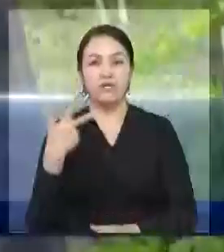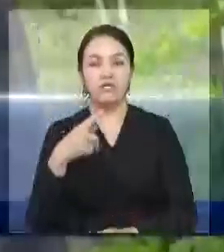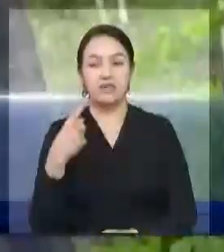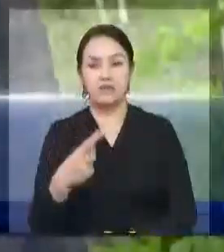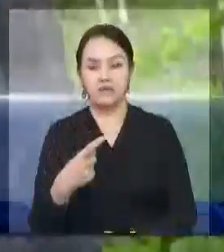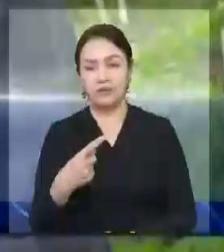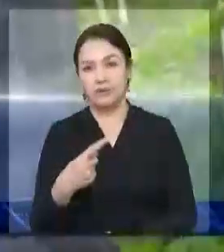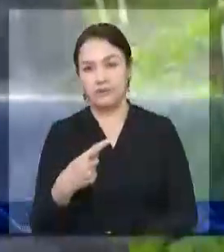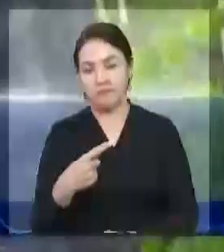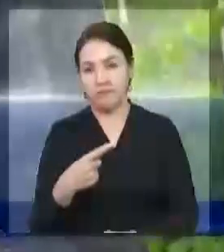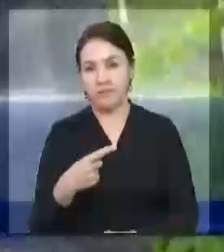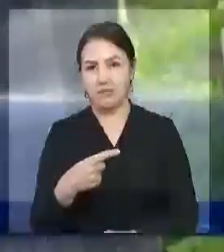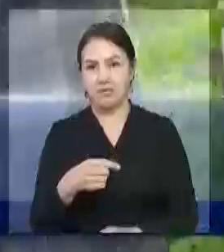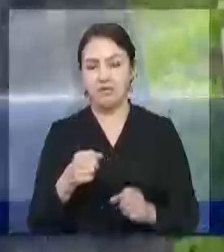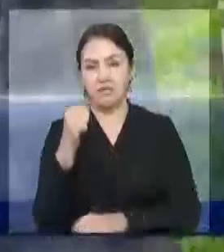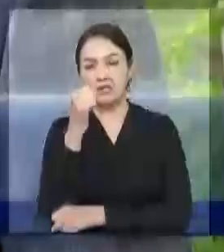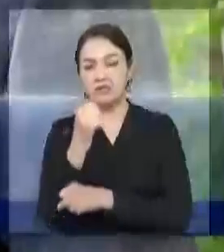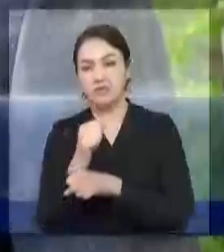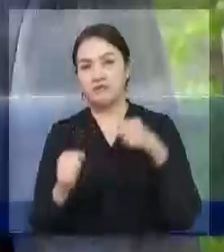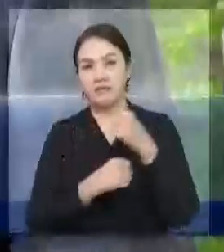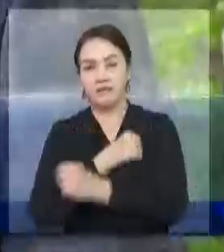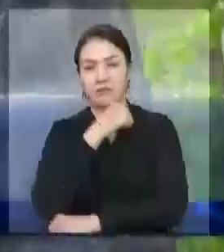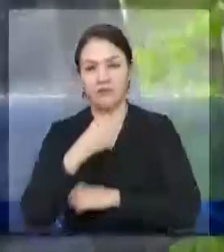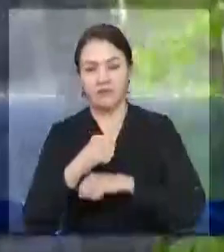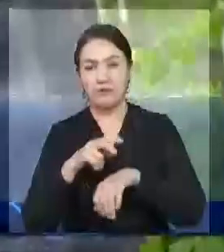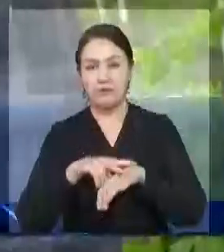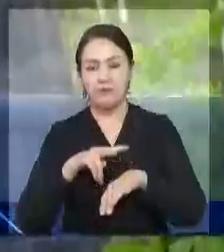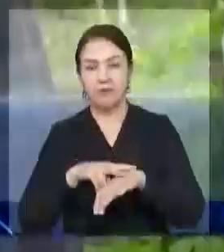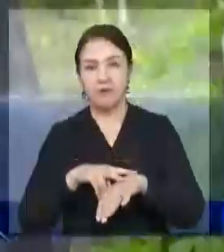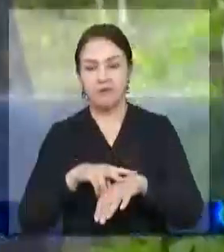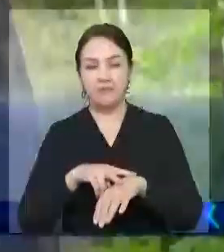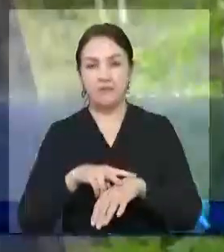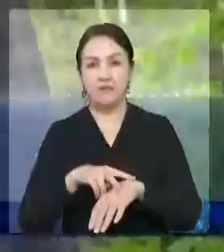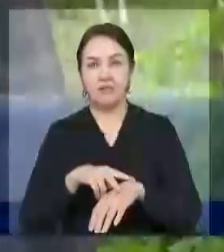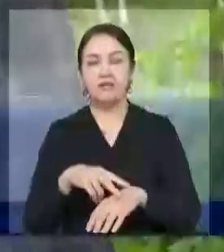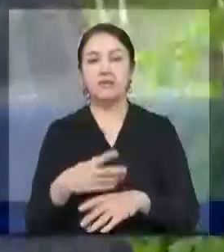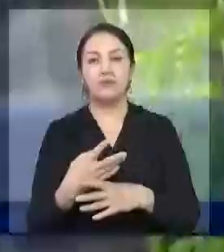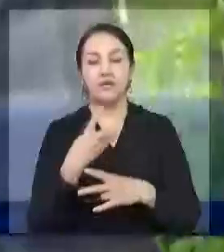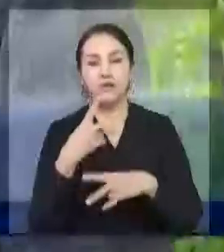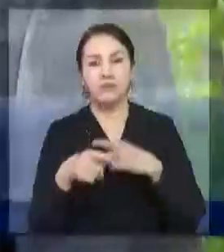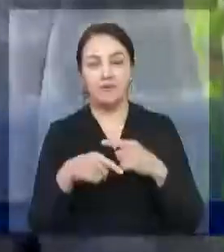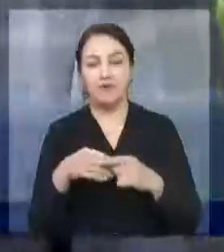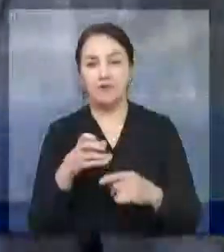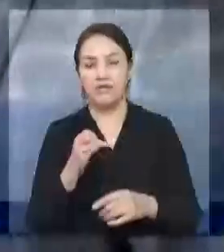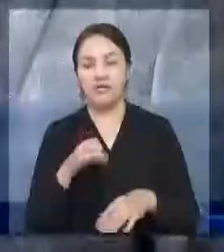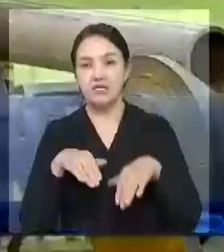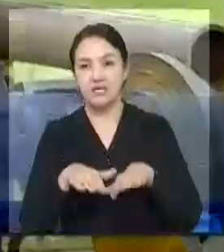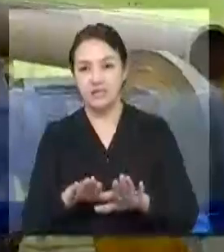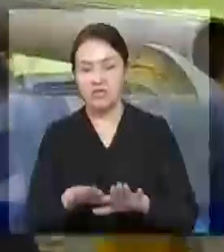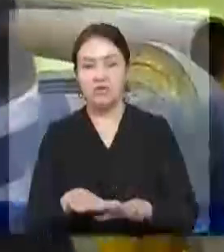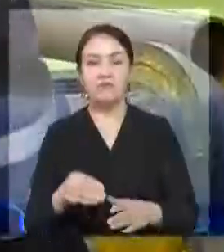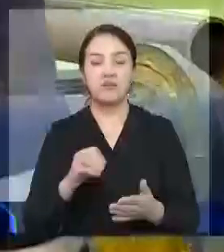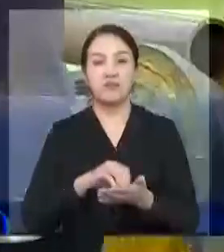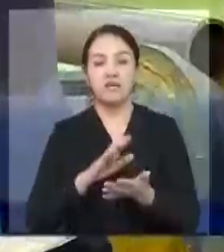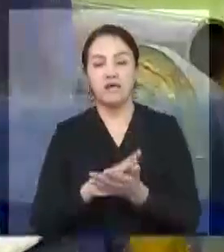31 работодателю материалы в органы, правоохранительные органы для принятия дальнейшего процессуального решения. Также